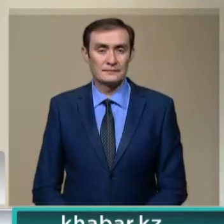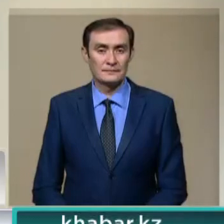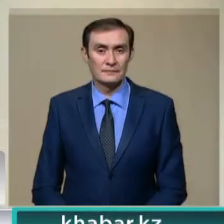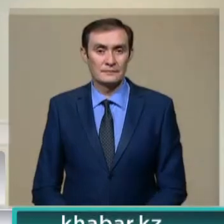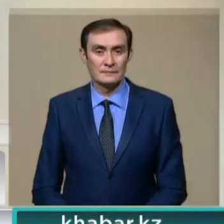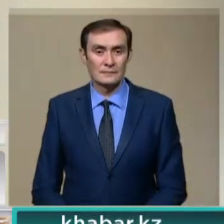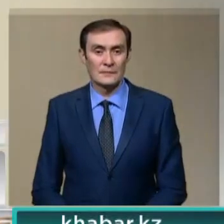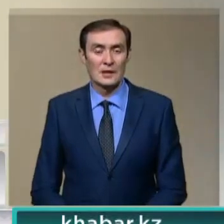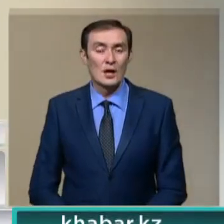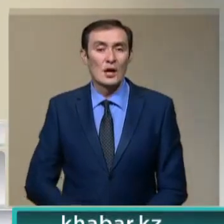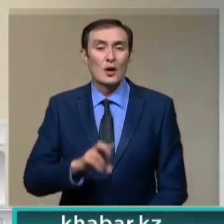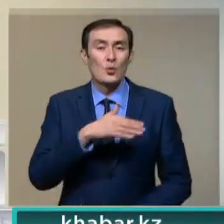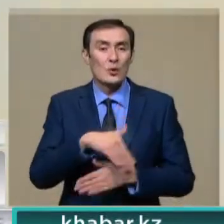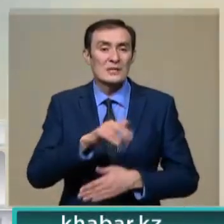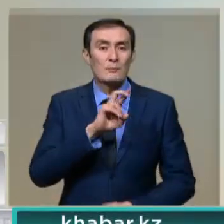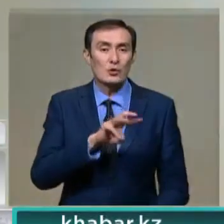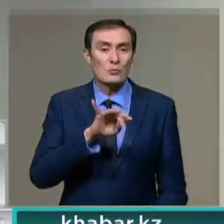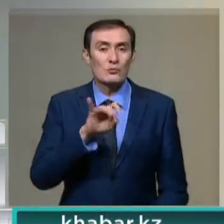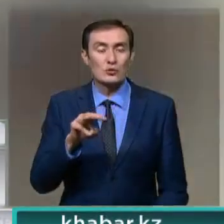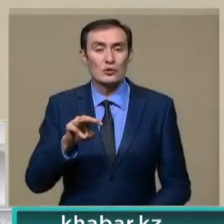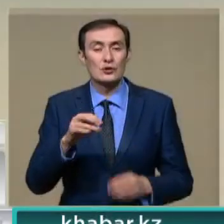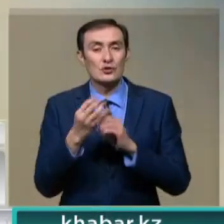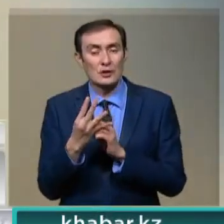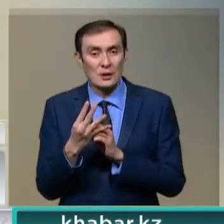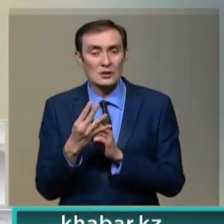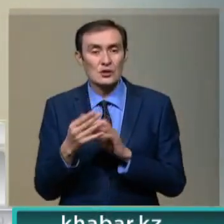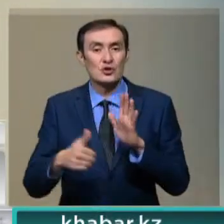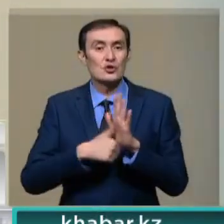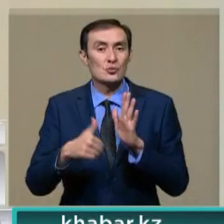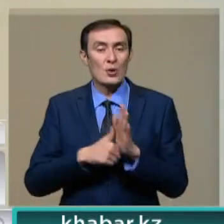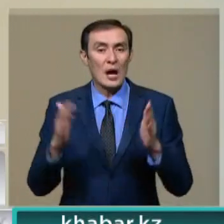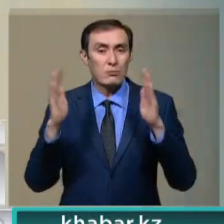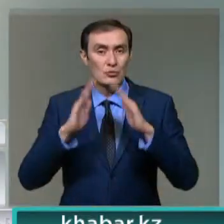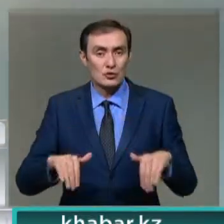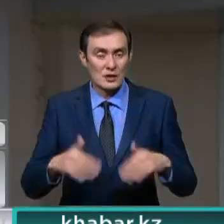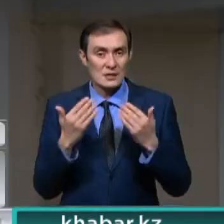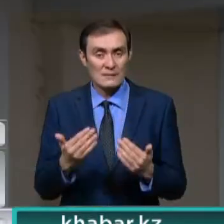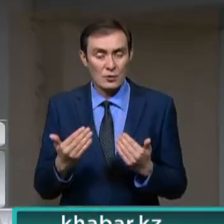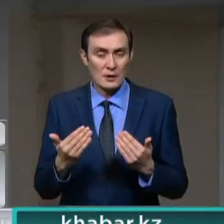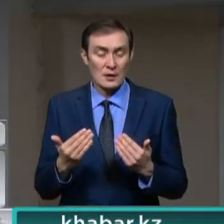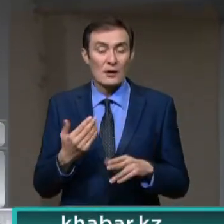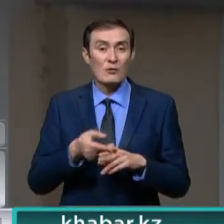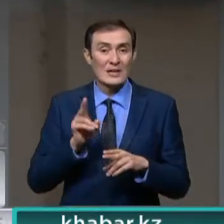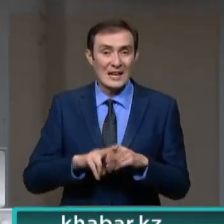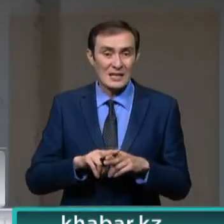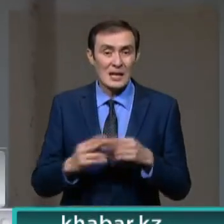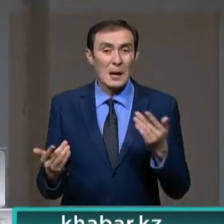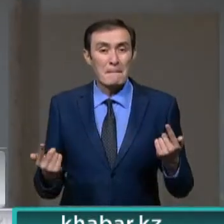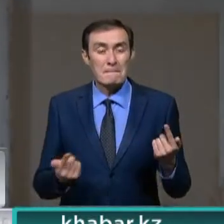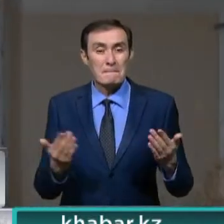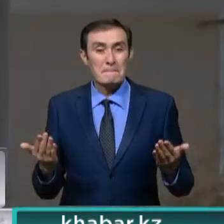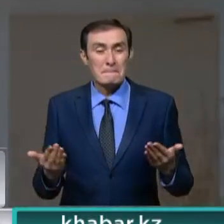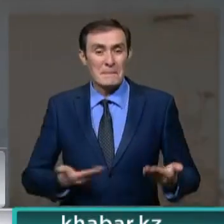Бауржан Момушула, 14. 6-е обрушение сегодня. Вот этот бытовой